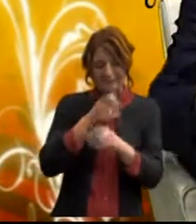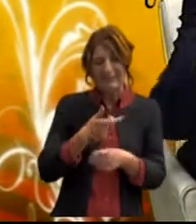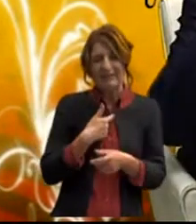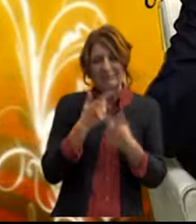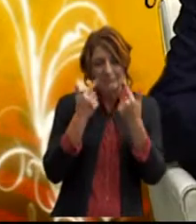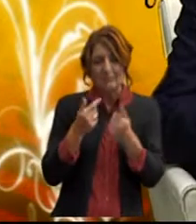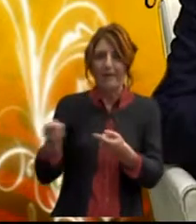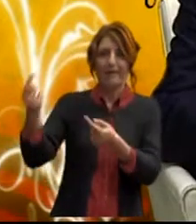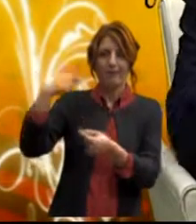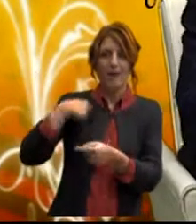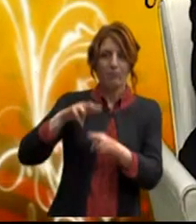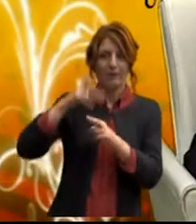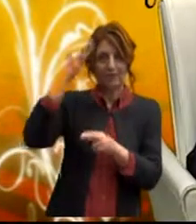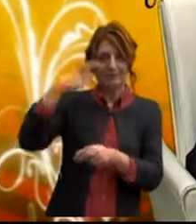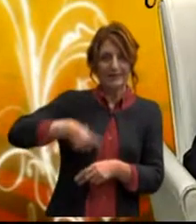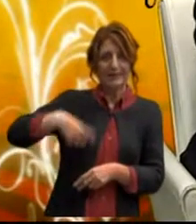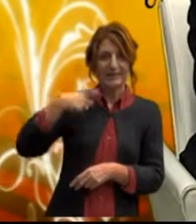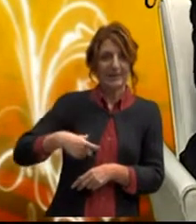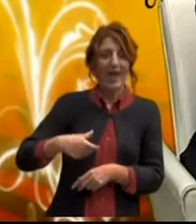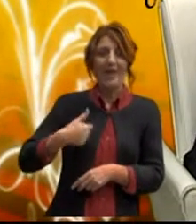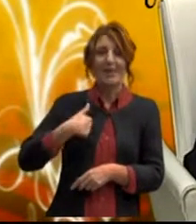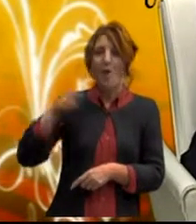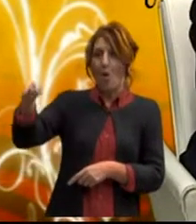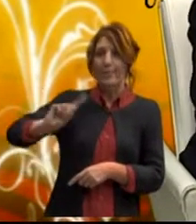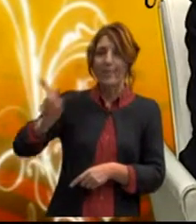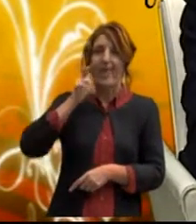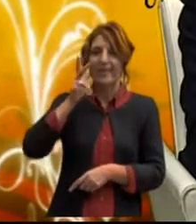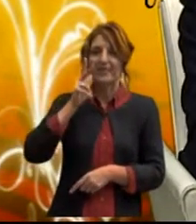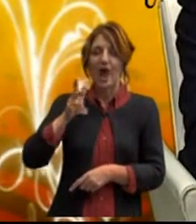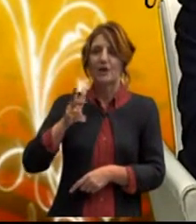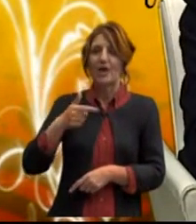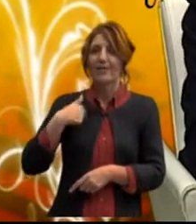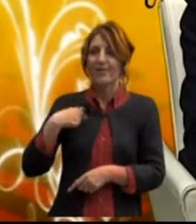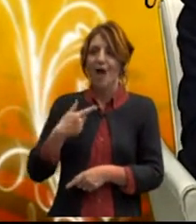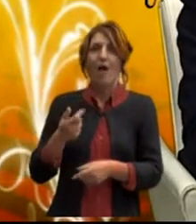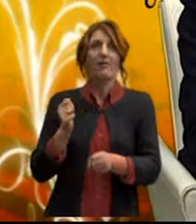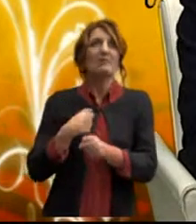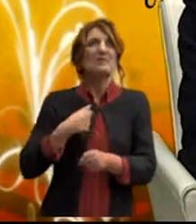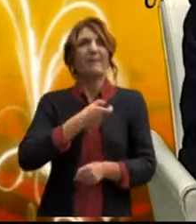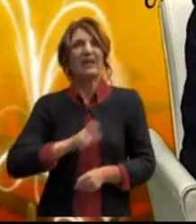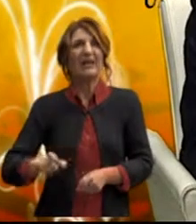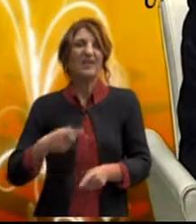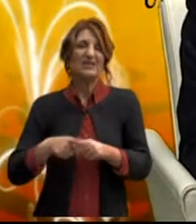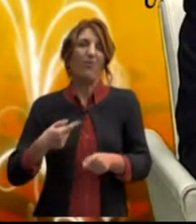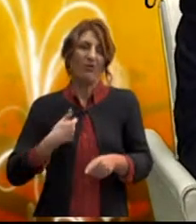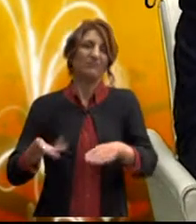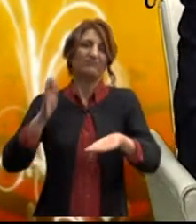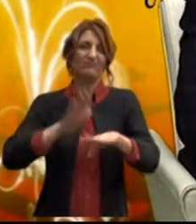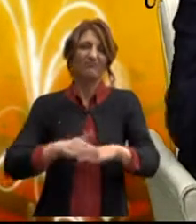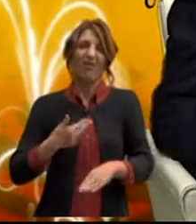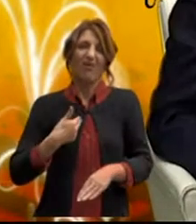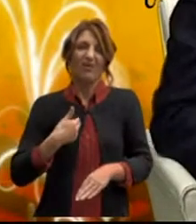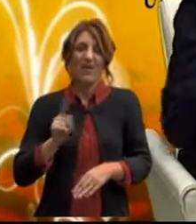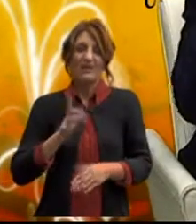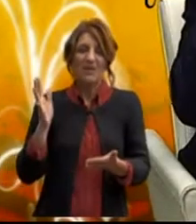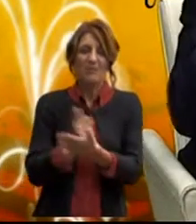dati mi ljubav, brinut će se o meni, odnosno neće tražiti da budem, nisam ja krivac za nešto što ne mogu napraviti, imam pokriće zašto sam ne uspio